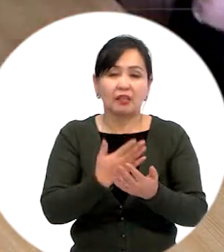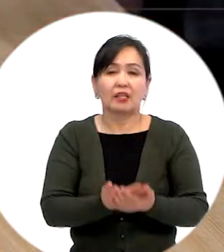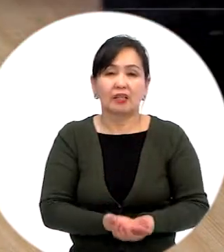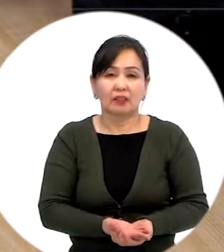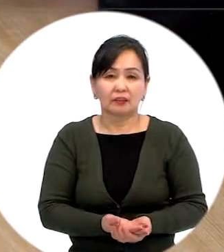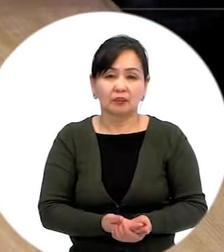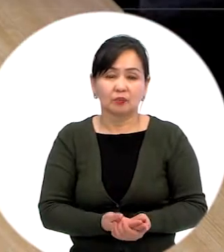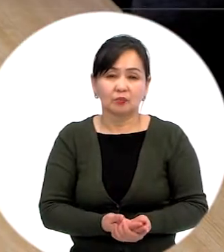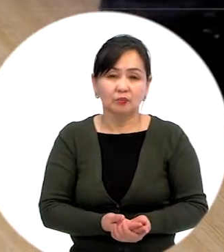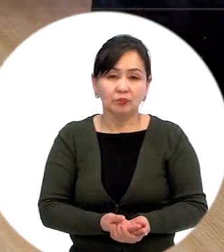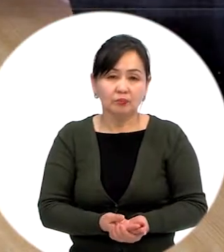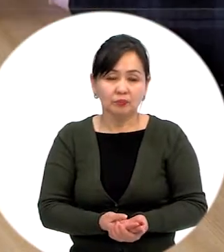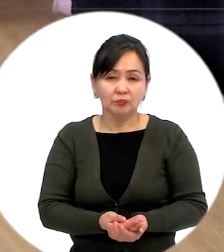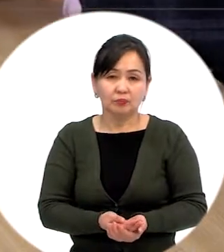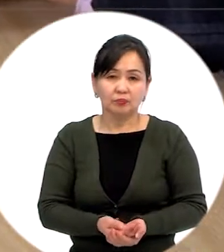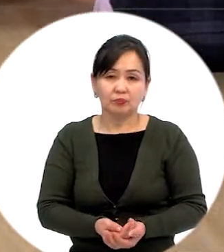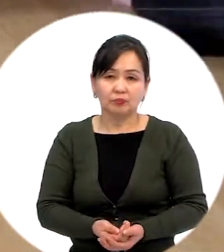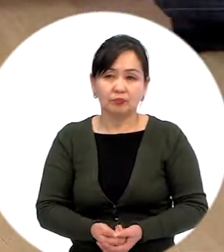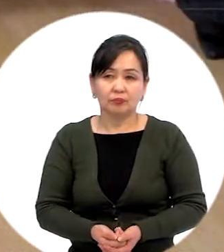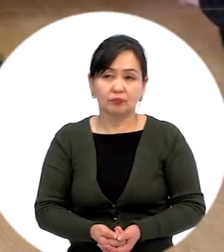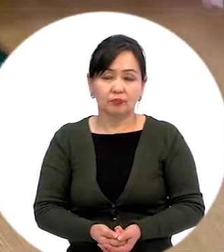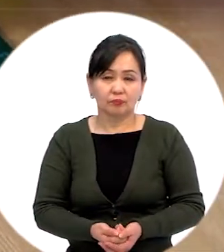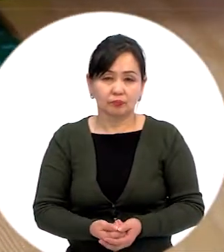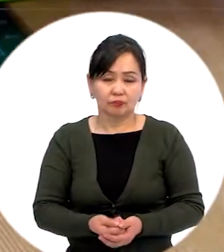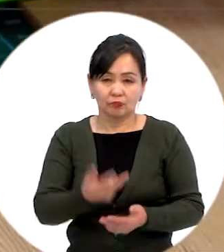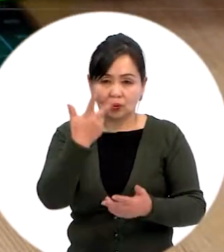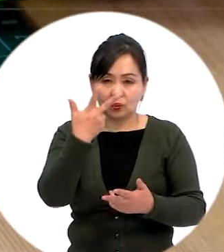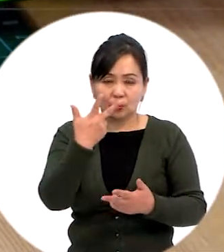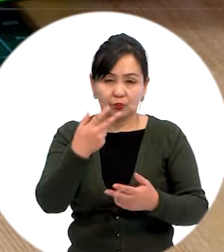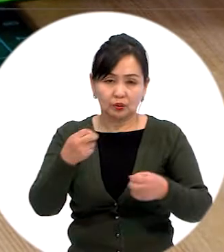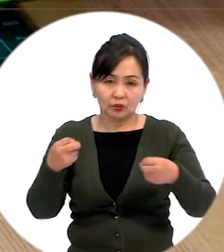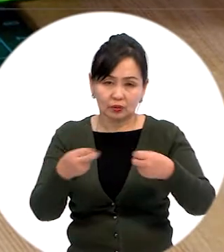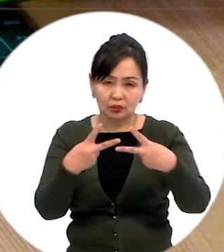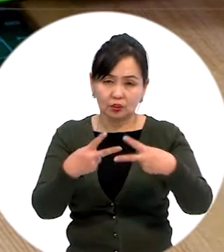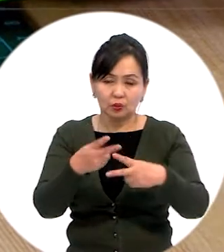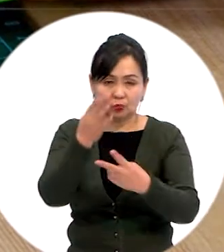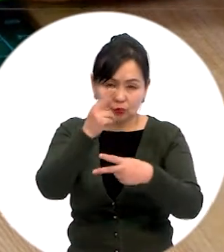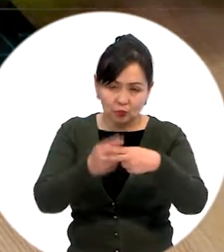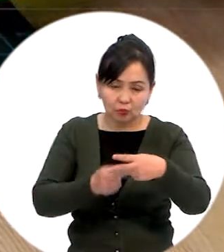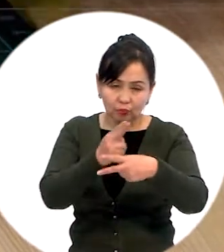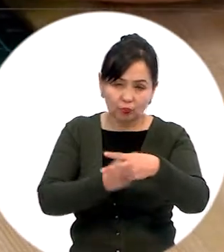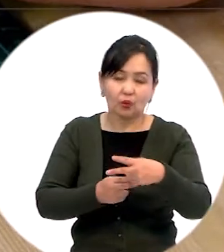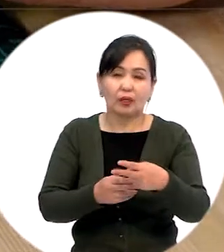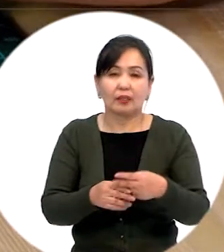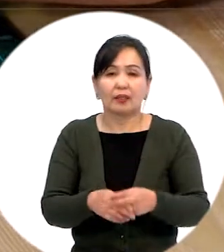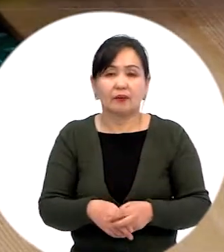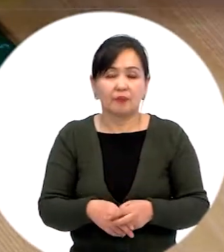хийхийн тулд шар өнгийн баримлын шавраа аваад за яг тодорхой хэмжээгээр